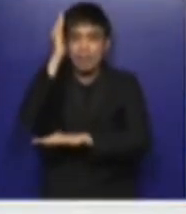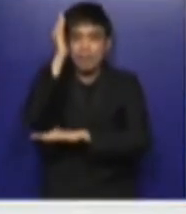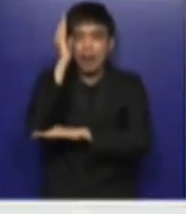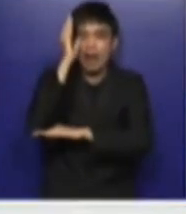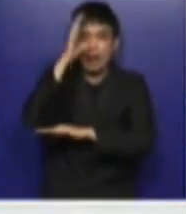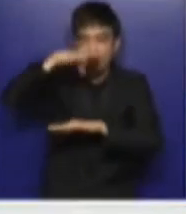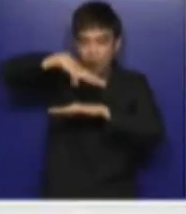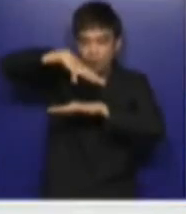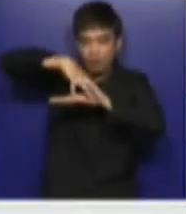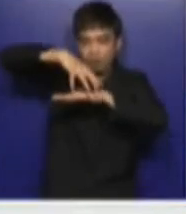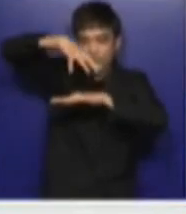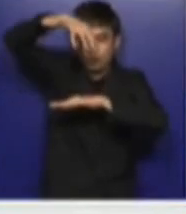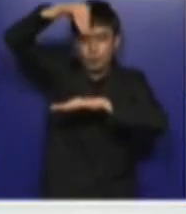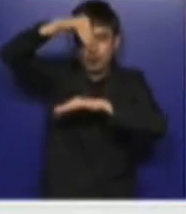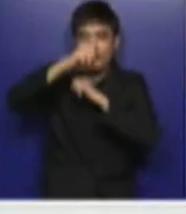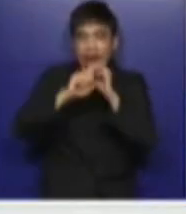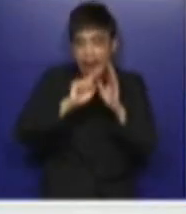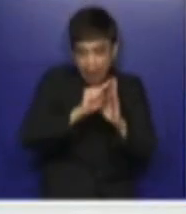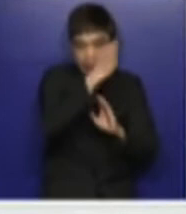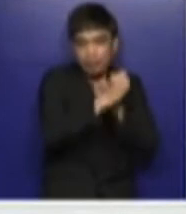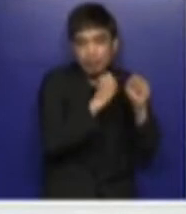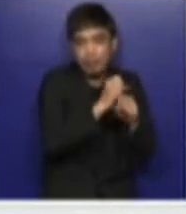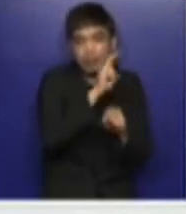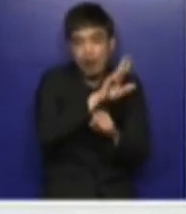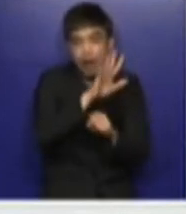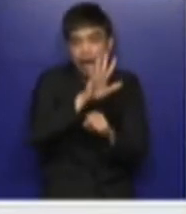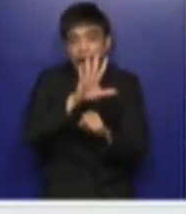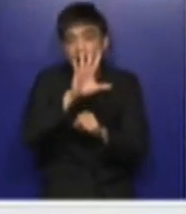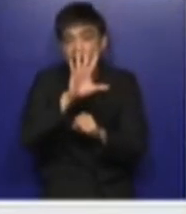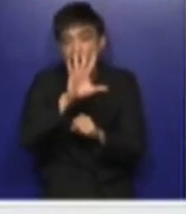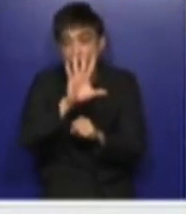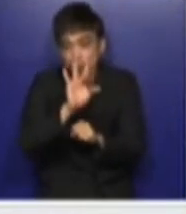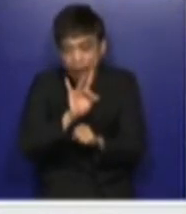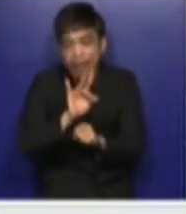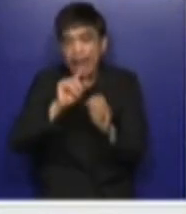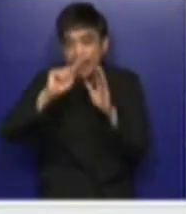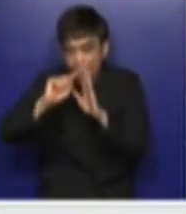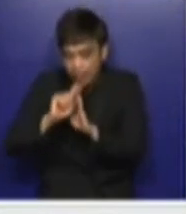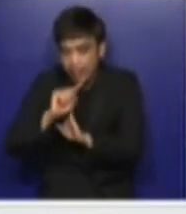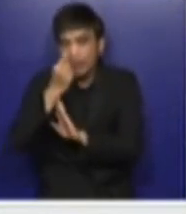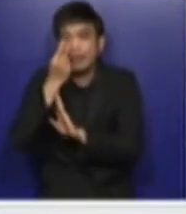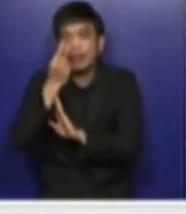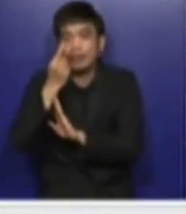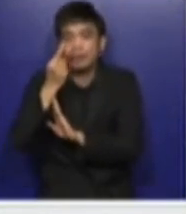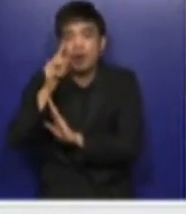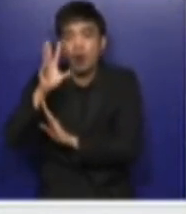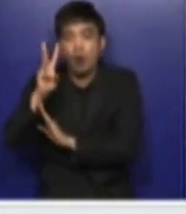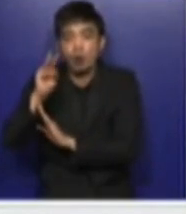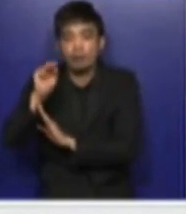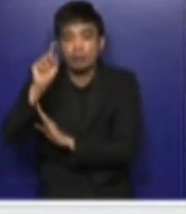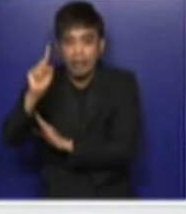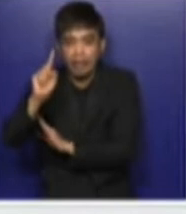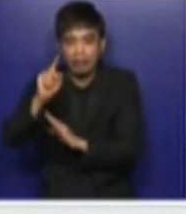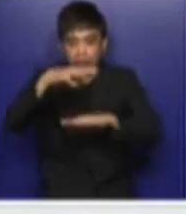ในปี2558ค่ะประกาศในราชกิจจานุเบกษากลางปี2561และปลายปี2561นั่นเองอนุสาวรีย์หายไป